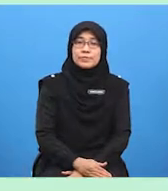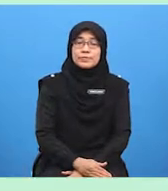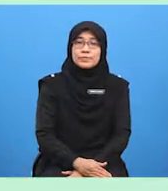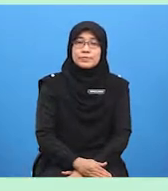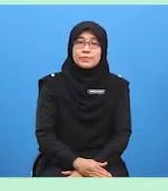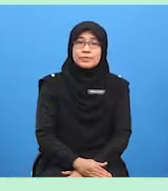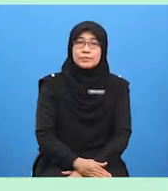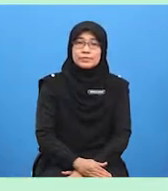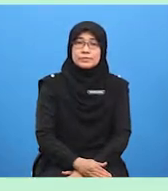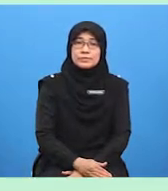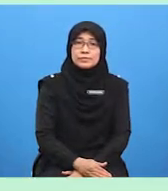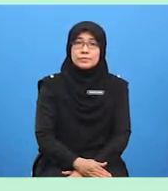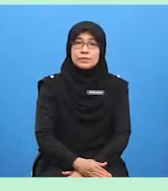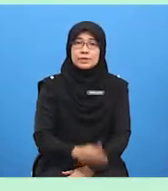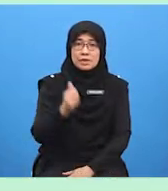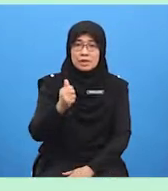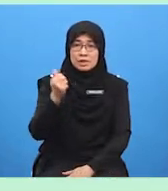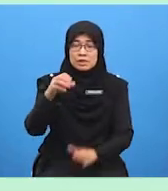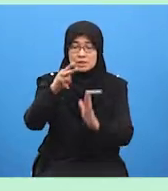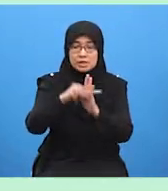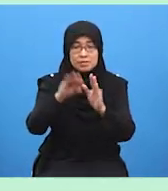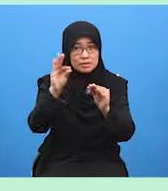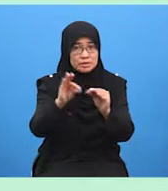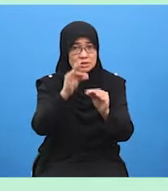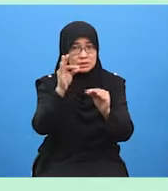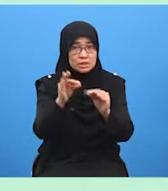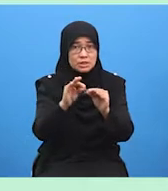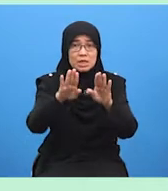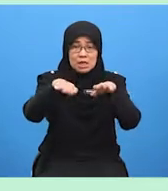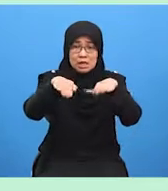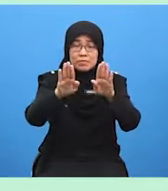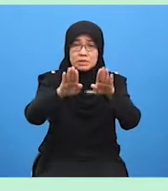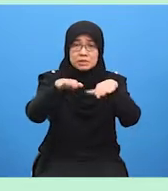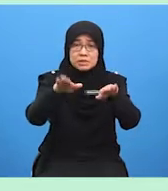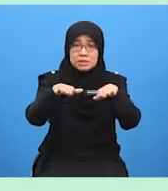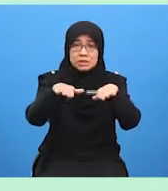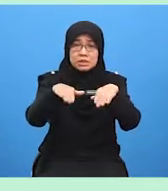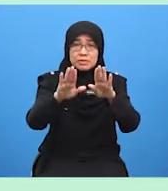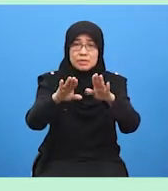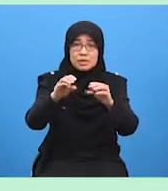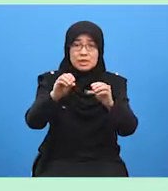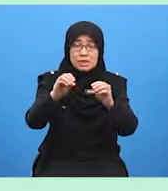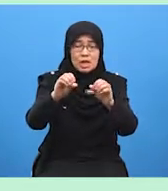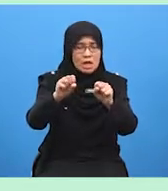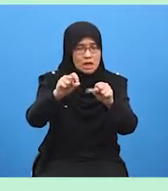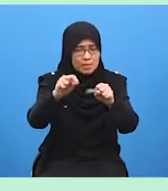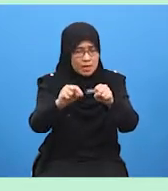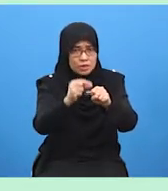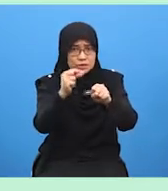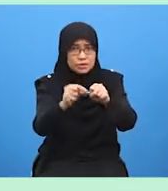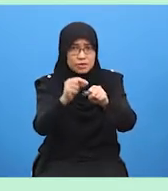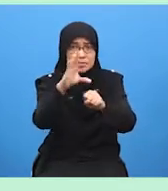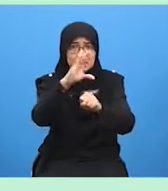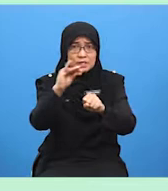Baiklah murid-murid, alatan menjahit adalah seperti mesin jahit, mesin sulaman dan jarum